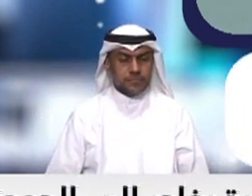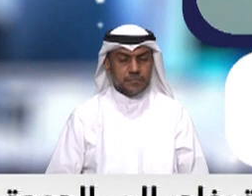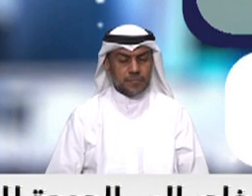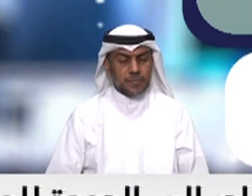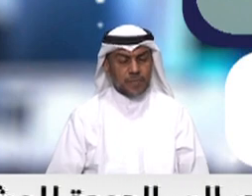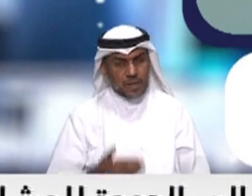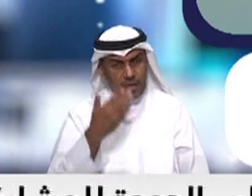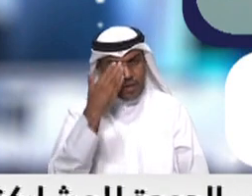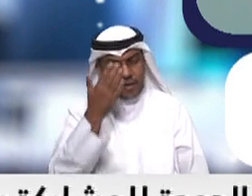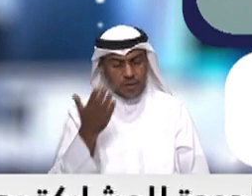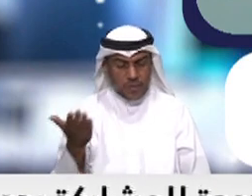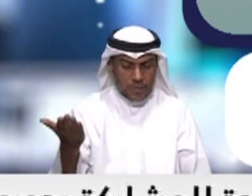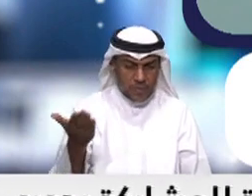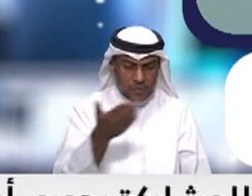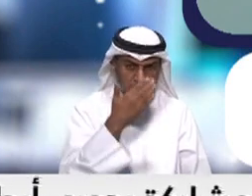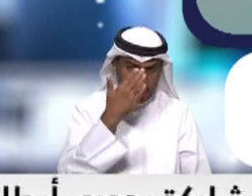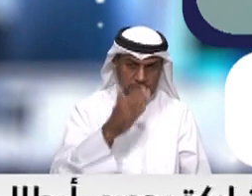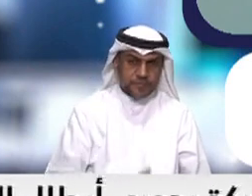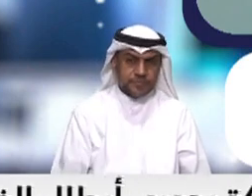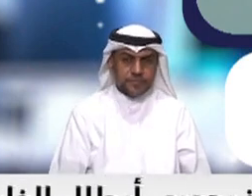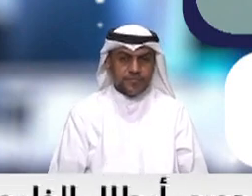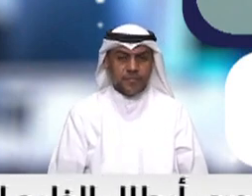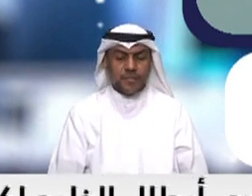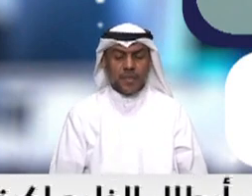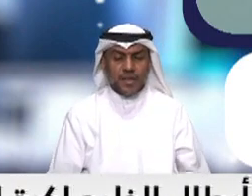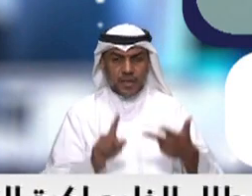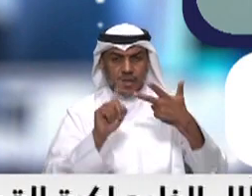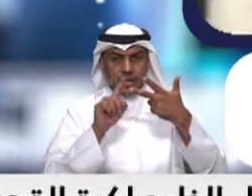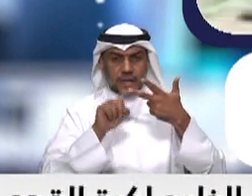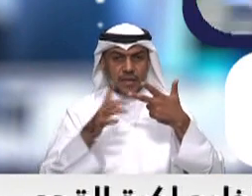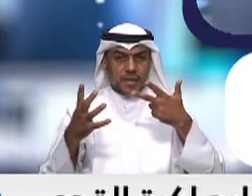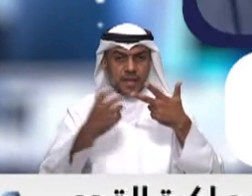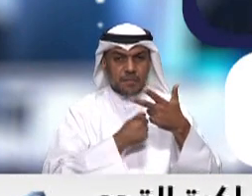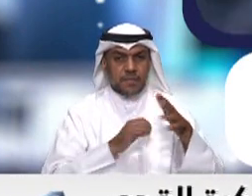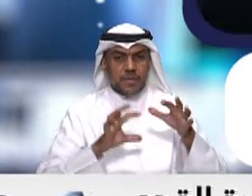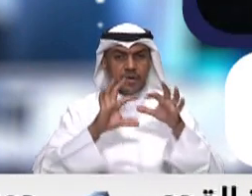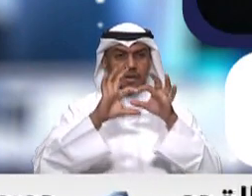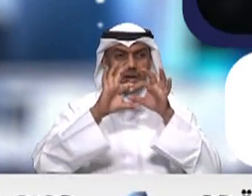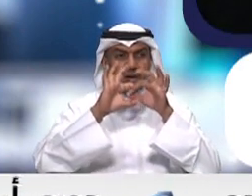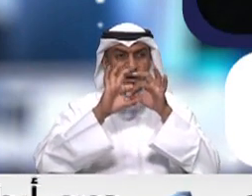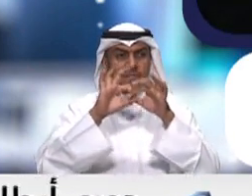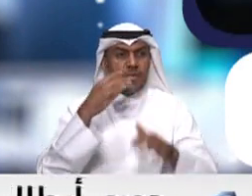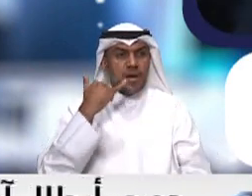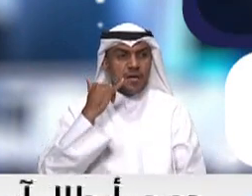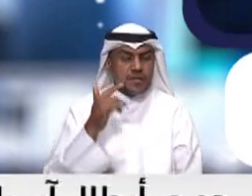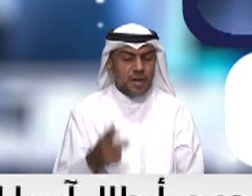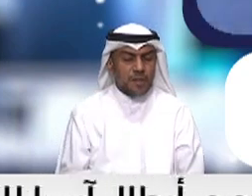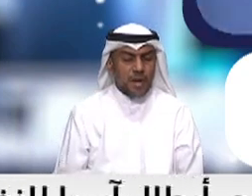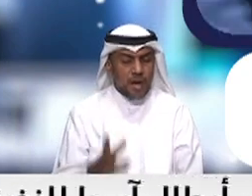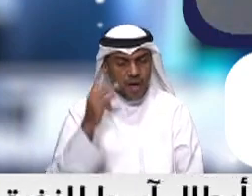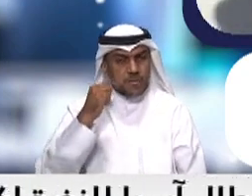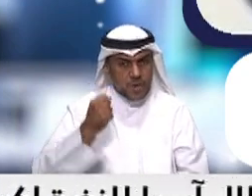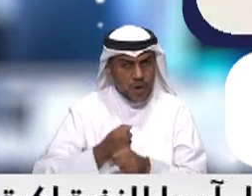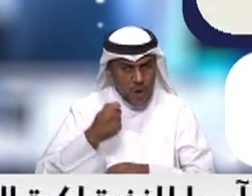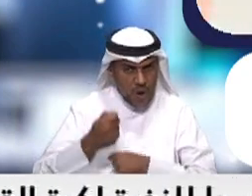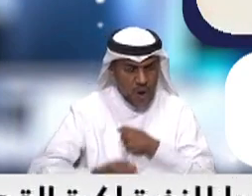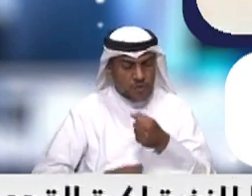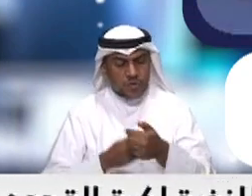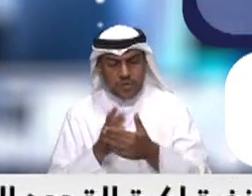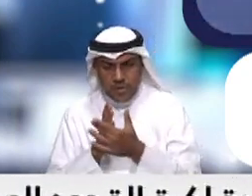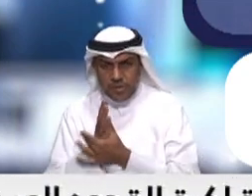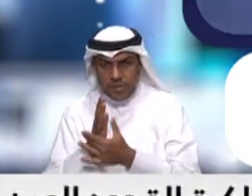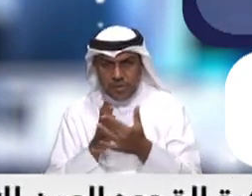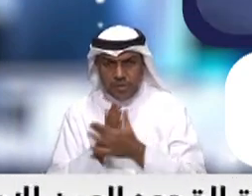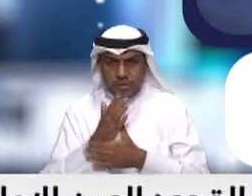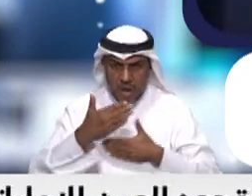أهلا بحضرتك. أتصور أن الأمين العام للجامعة العربية يحاول أن يشارك في الجهود الدبلوماسية الجارية الآن